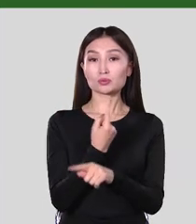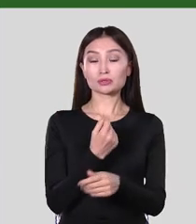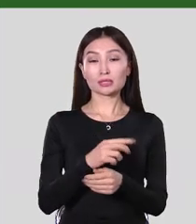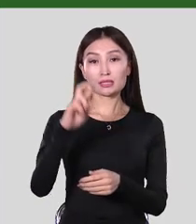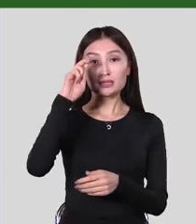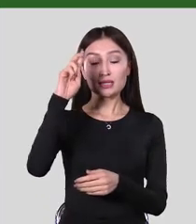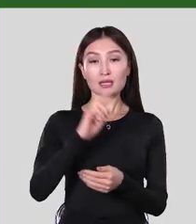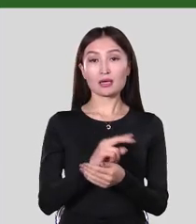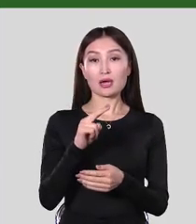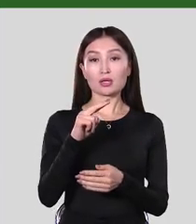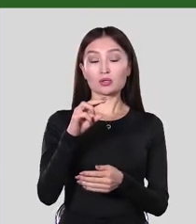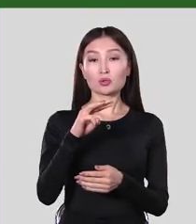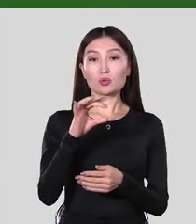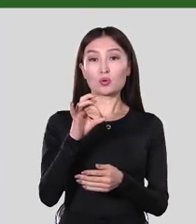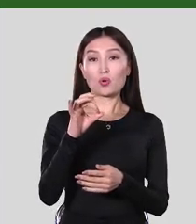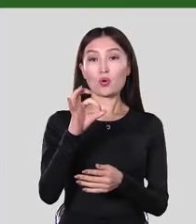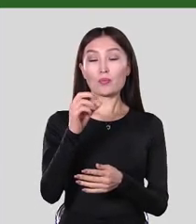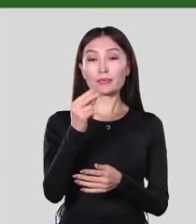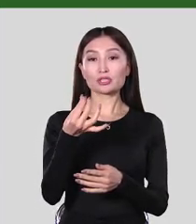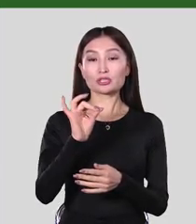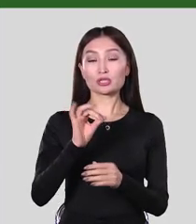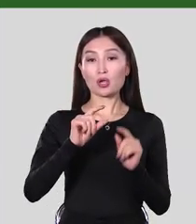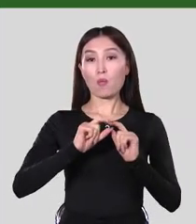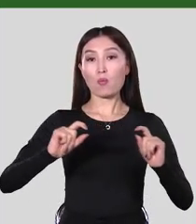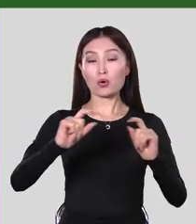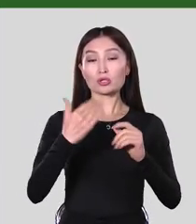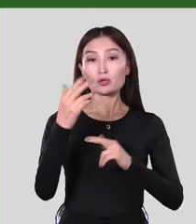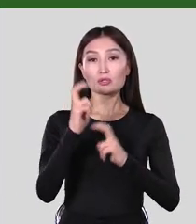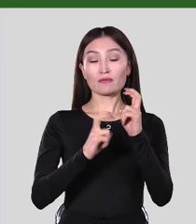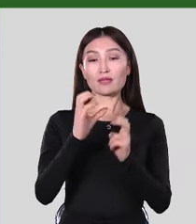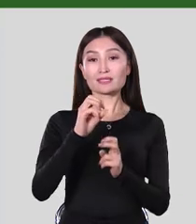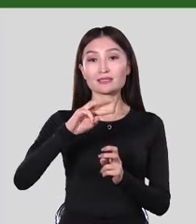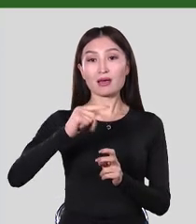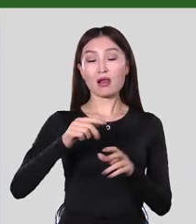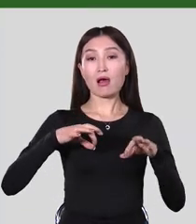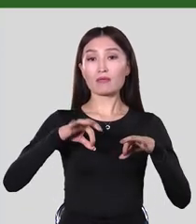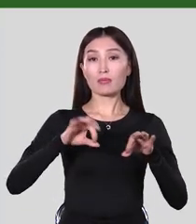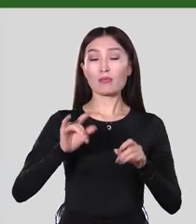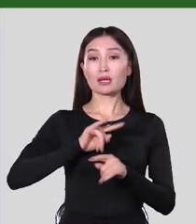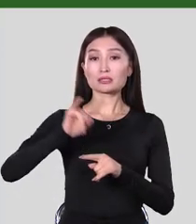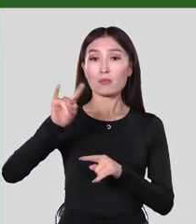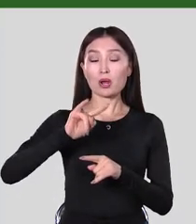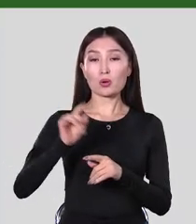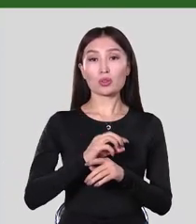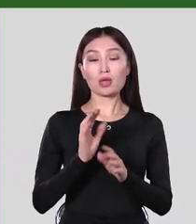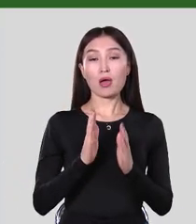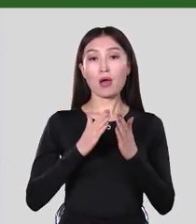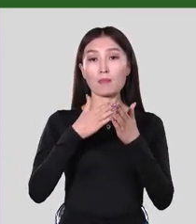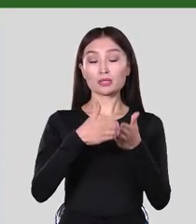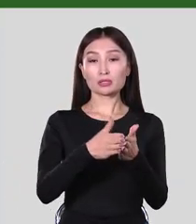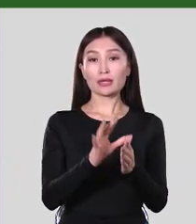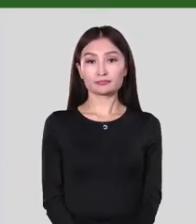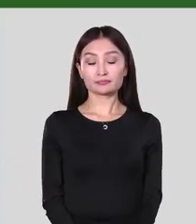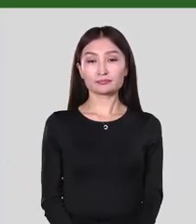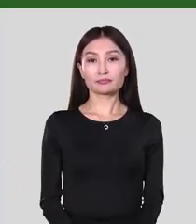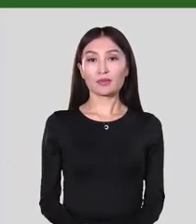страна тропического пояса. Ее заводы производят сталь, автомобили, самолеты, морские суда и